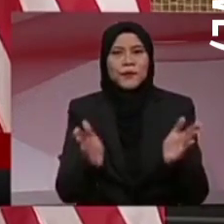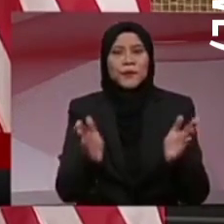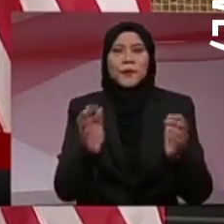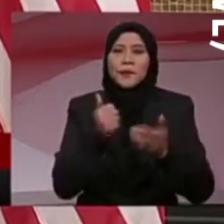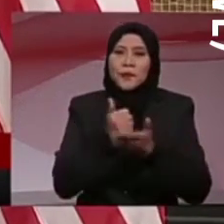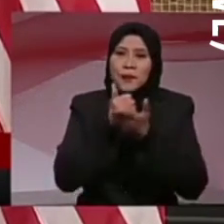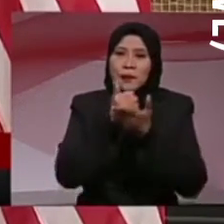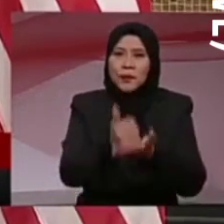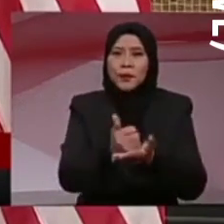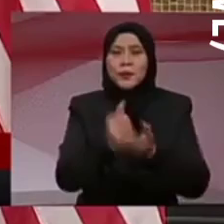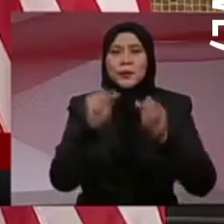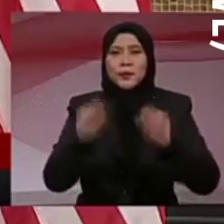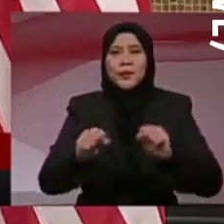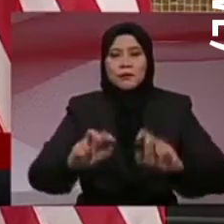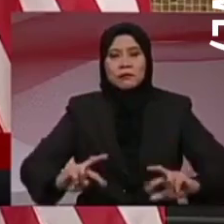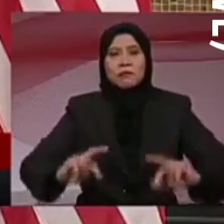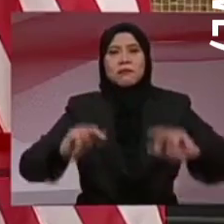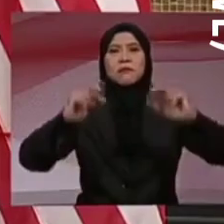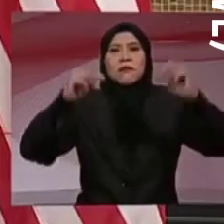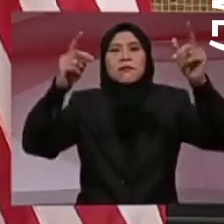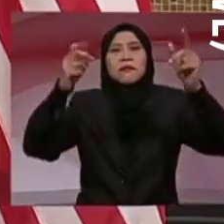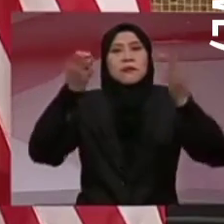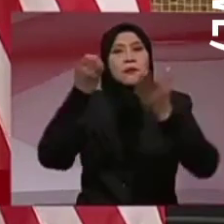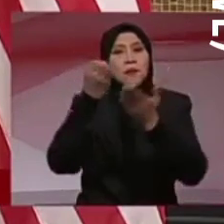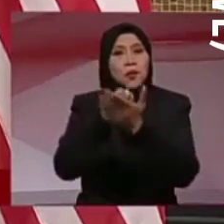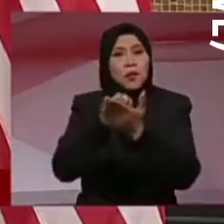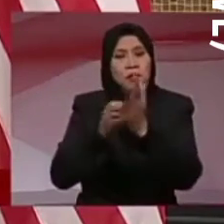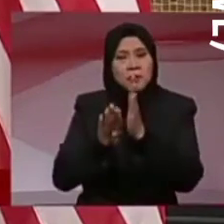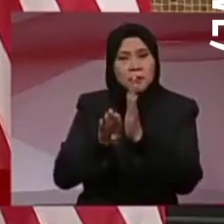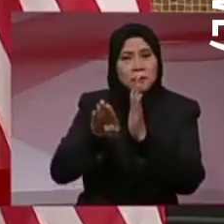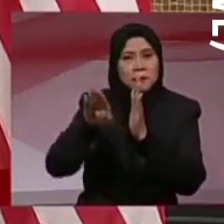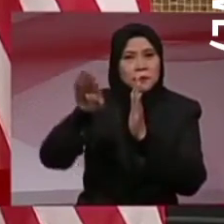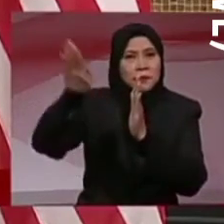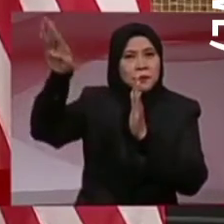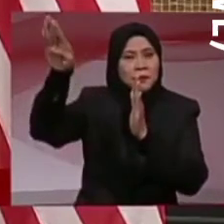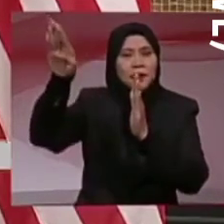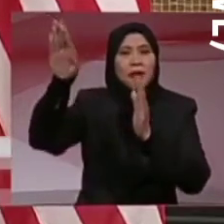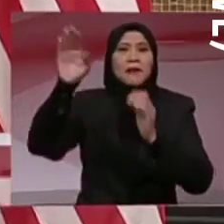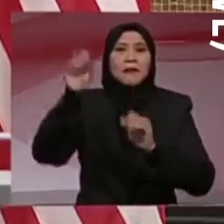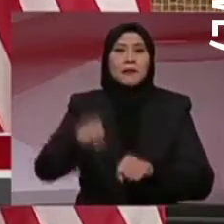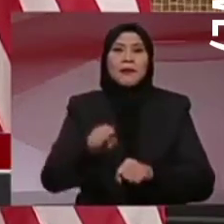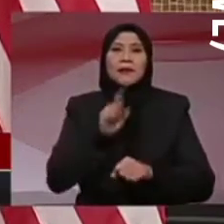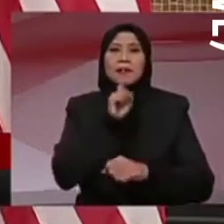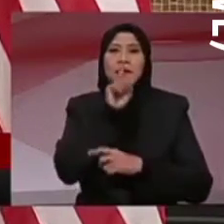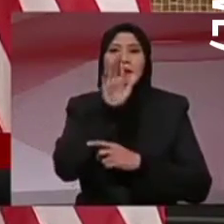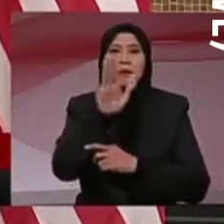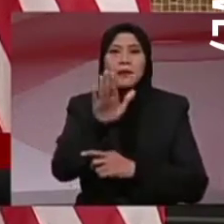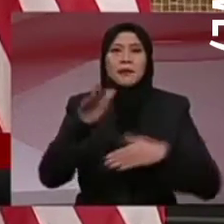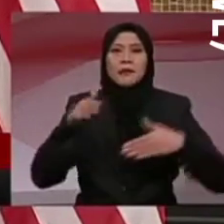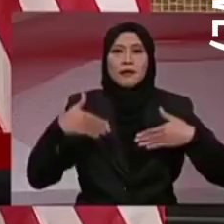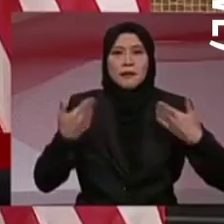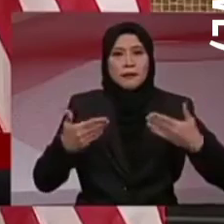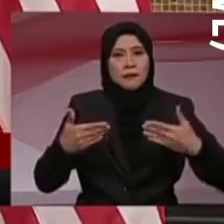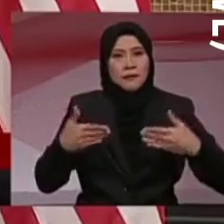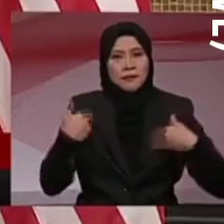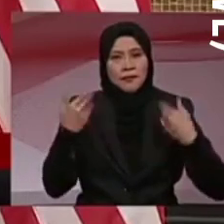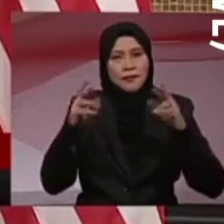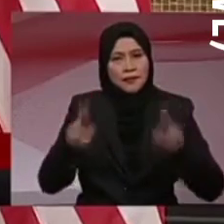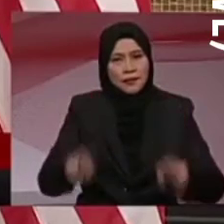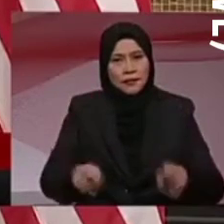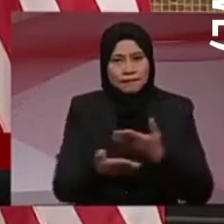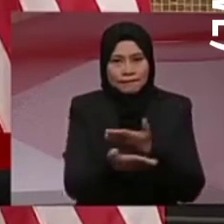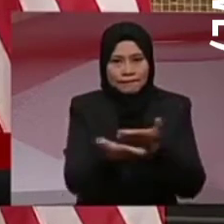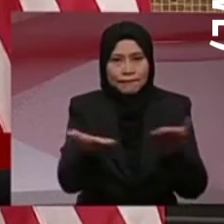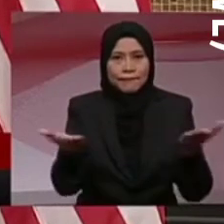UC memulih setempat lonjakan smule ekonomi negara dan menjamin kesejahteraan hidup anda